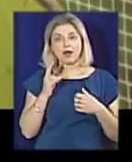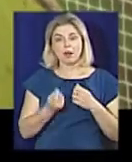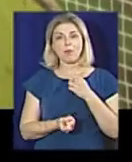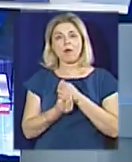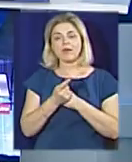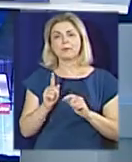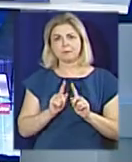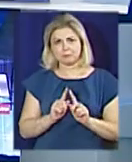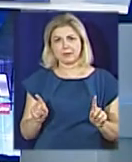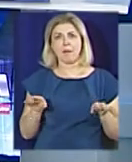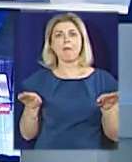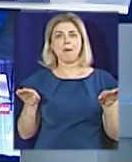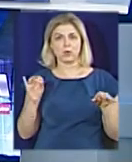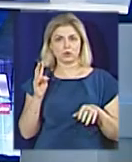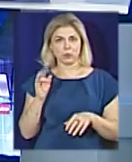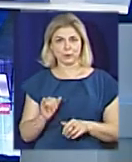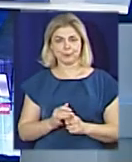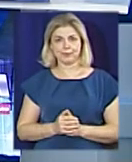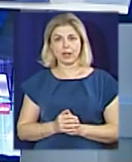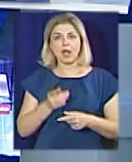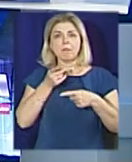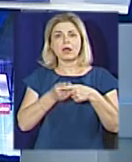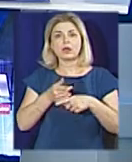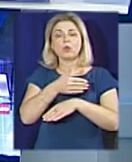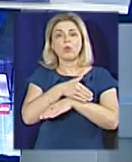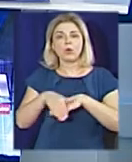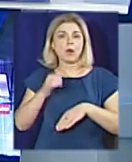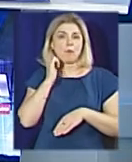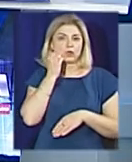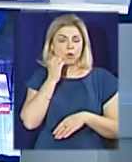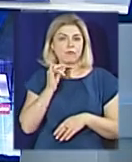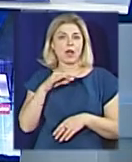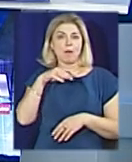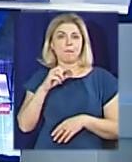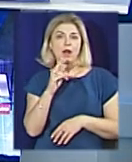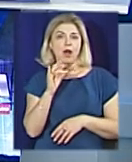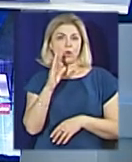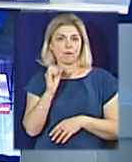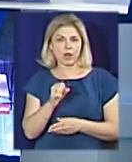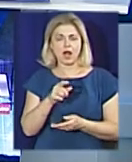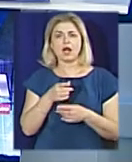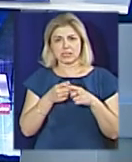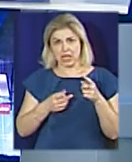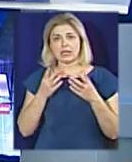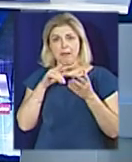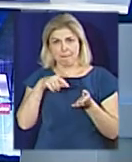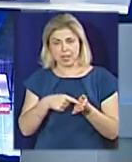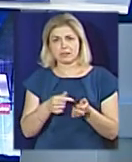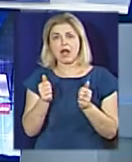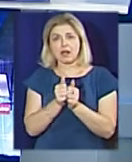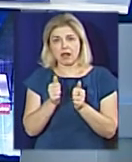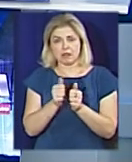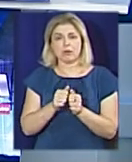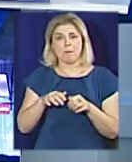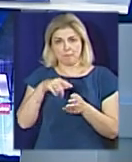метелик. На перетині вулиць Московська та Адмірала Макарова у середмісті щодня навколо контейнерів